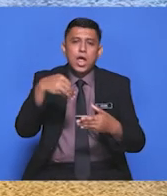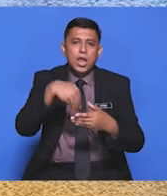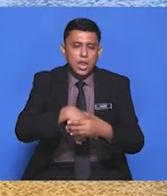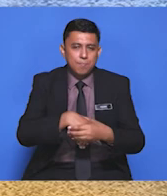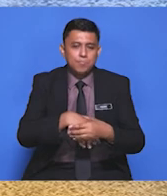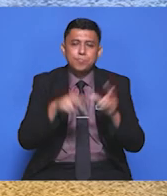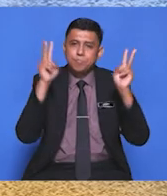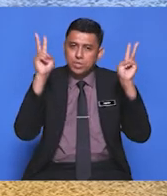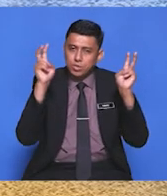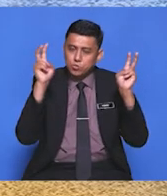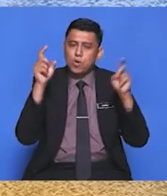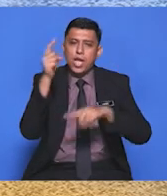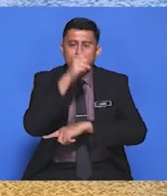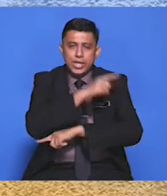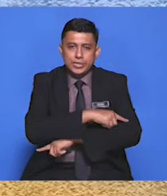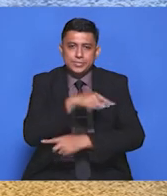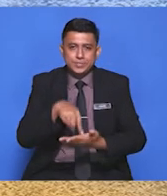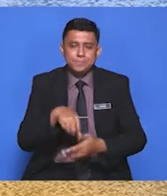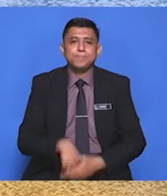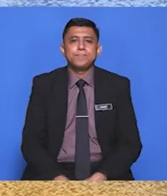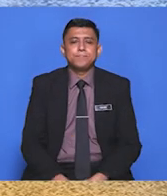pada kali ini.